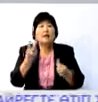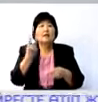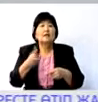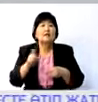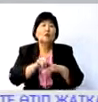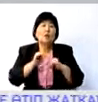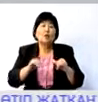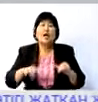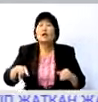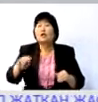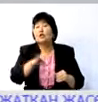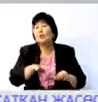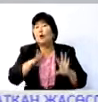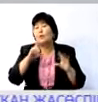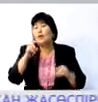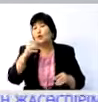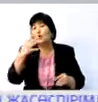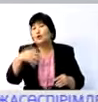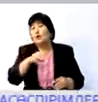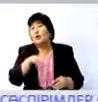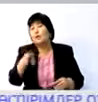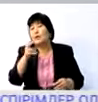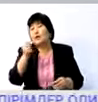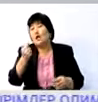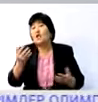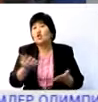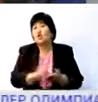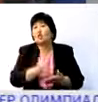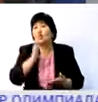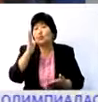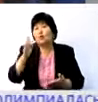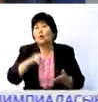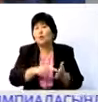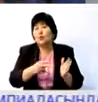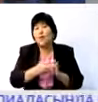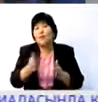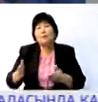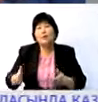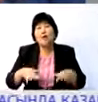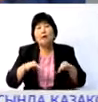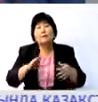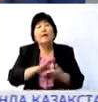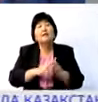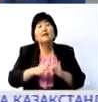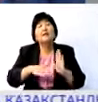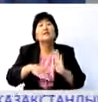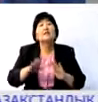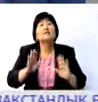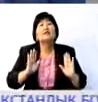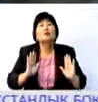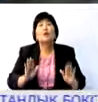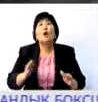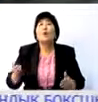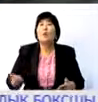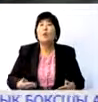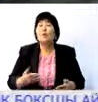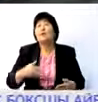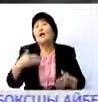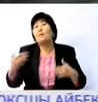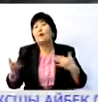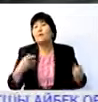ұлғайтып, республика бойынша 150 миллиард теңгеге жеткізу жоспарланып отыр. Бұл автожолдардың жағдайын ғана жақсартып қоймай, өңірлердің